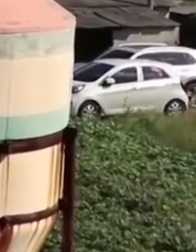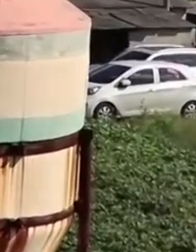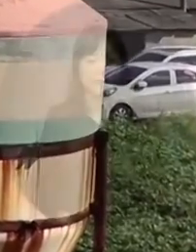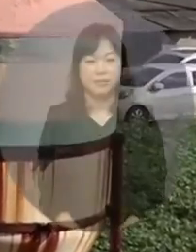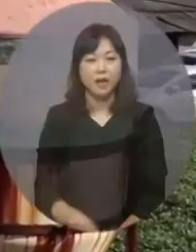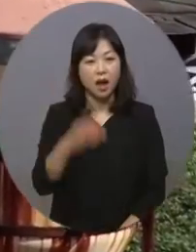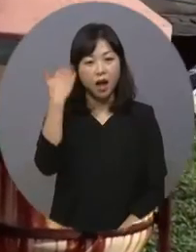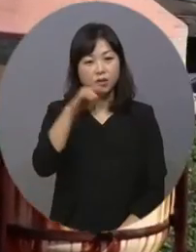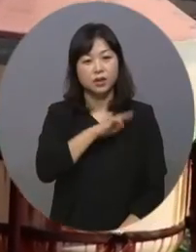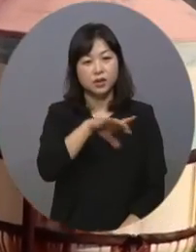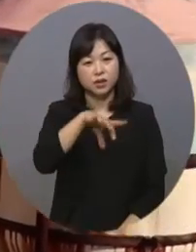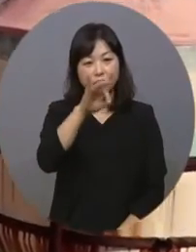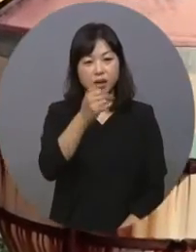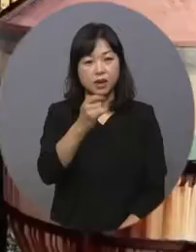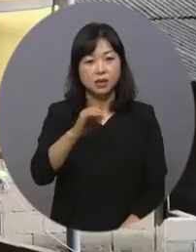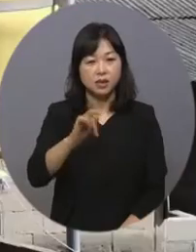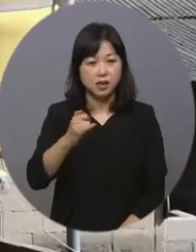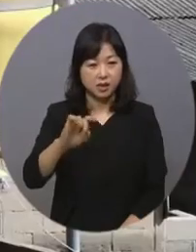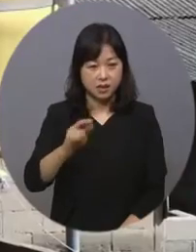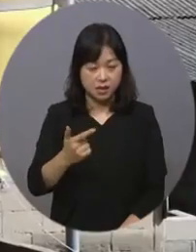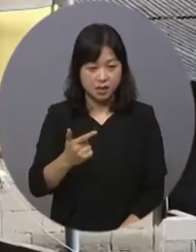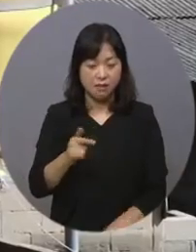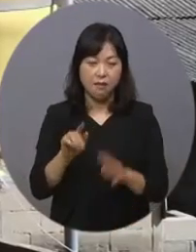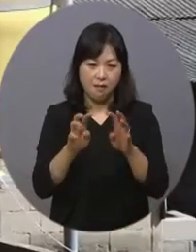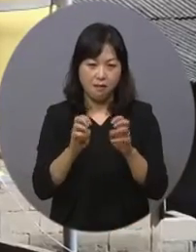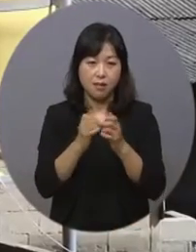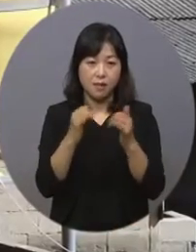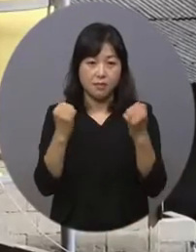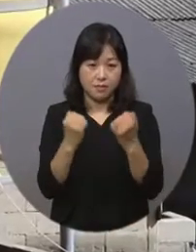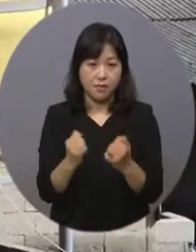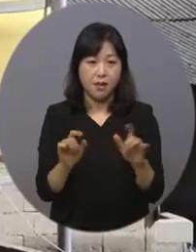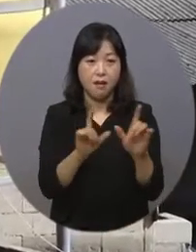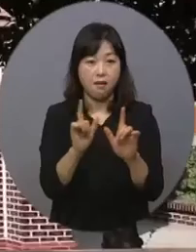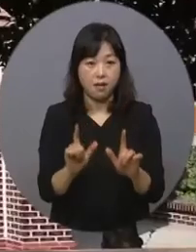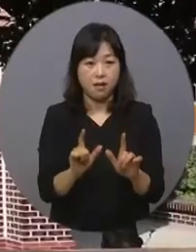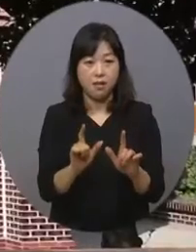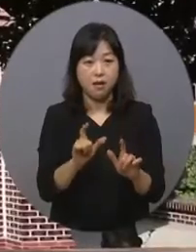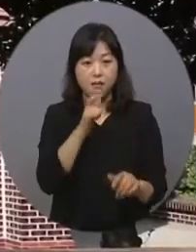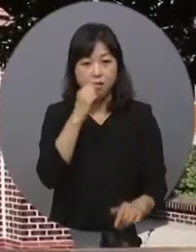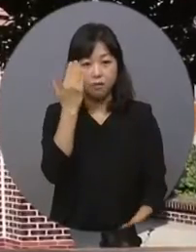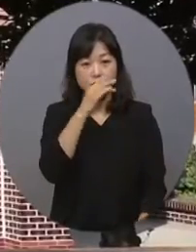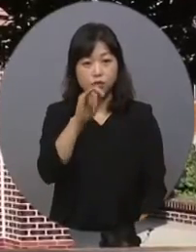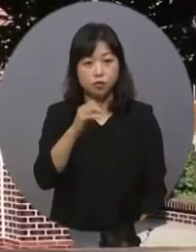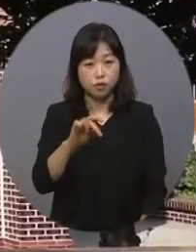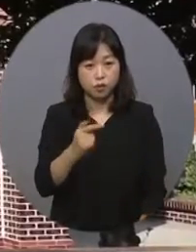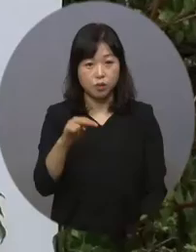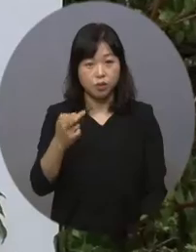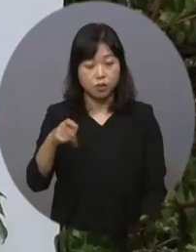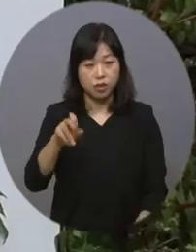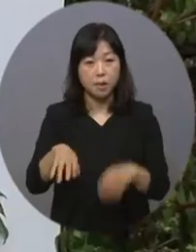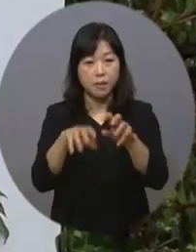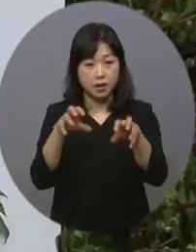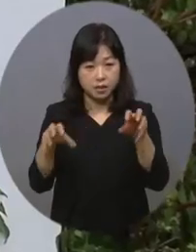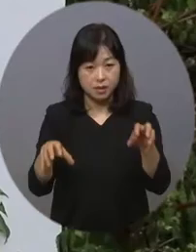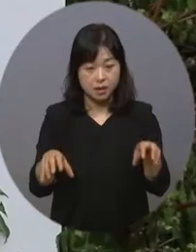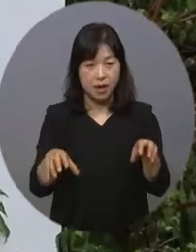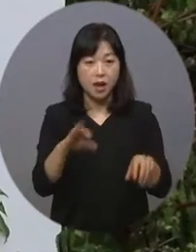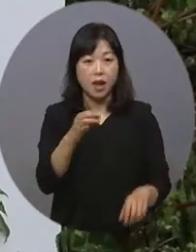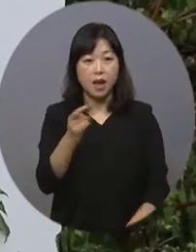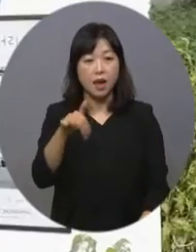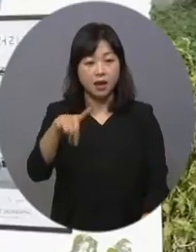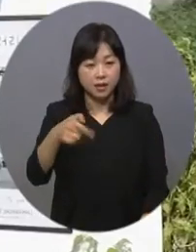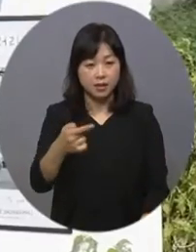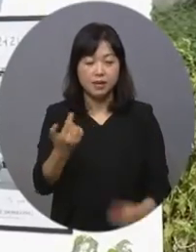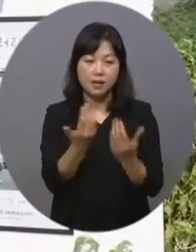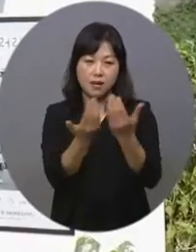국내 최초 한센인 정착촌으로 알려진 여수 율촌면 도성마을에 지난 15일 에그갤러리 문화예술공간이